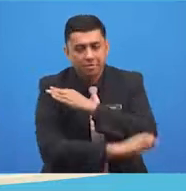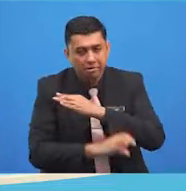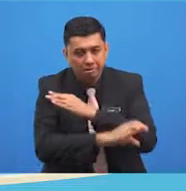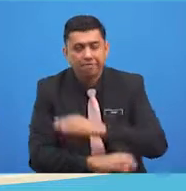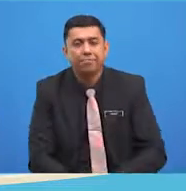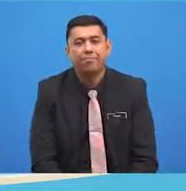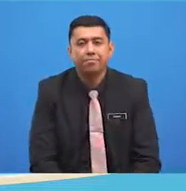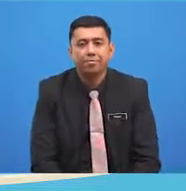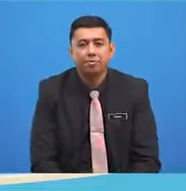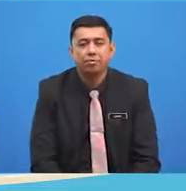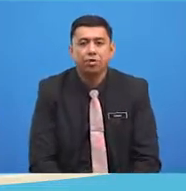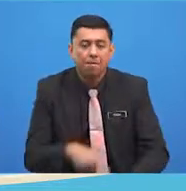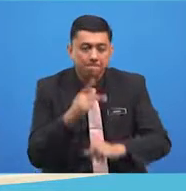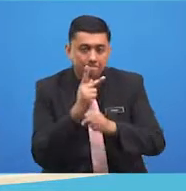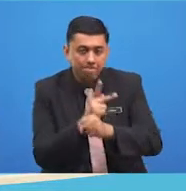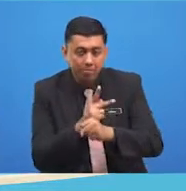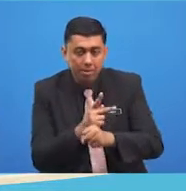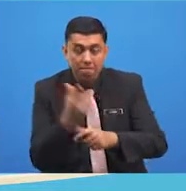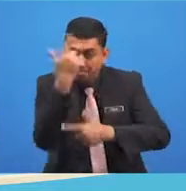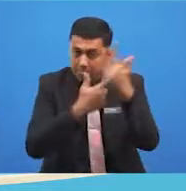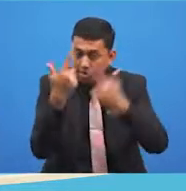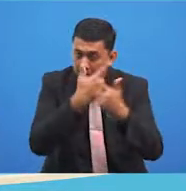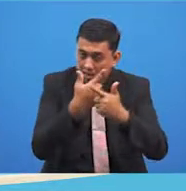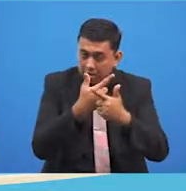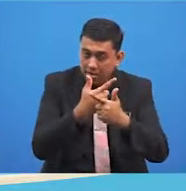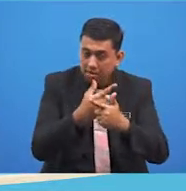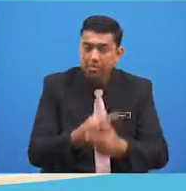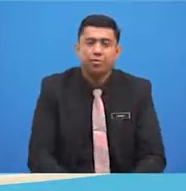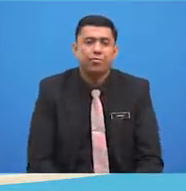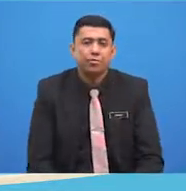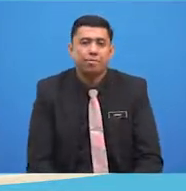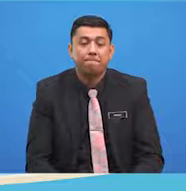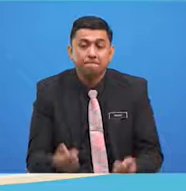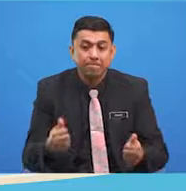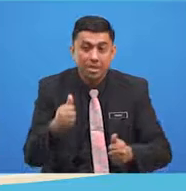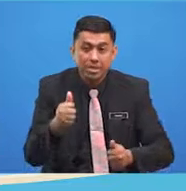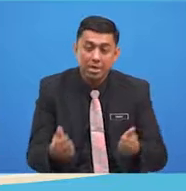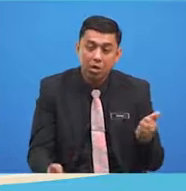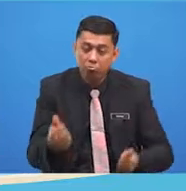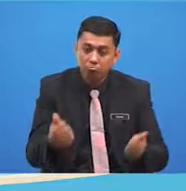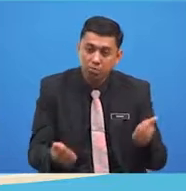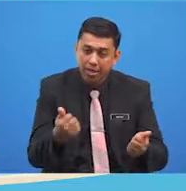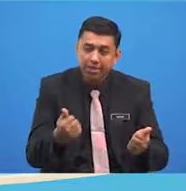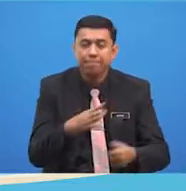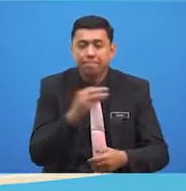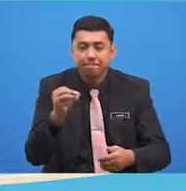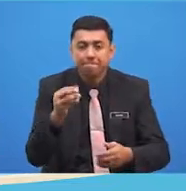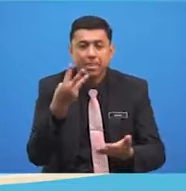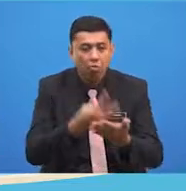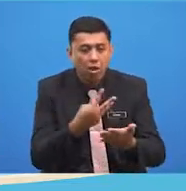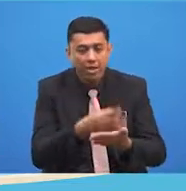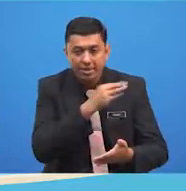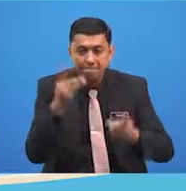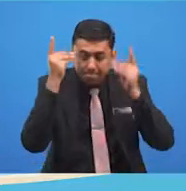Contoh sektor perkhidmatan iaitu pelancongan, perdagangan, pengangkutan, kewangan dan